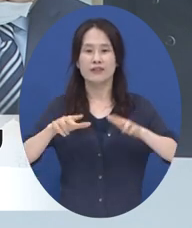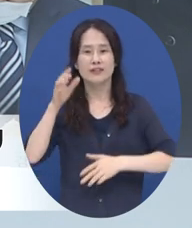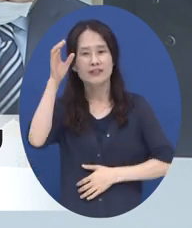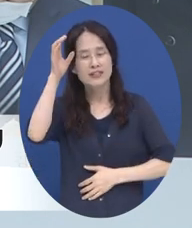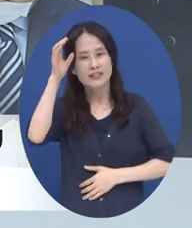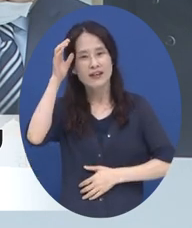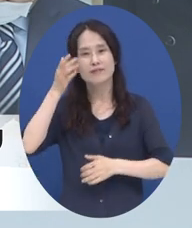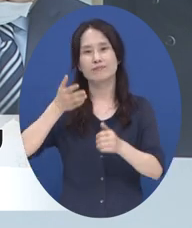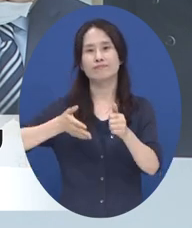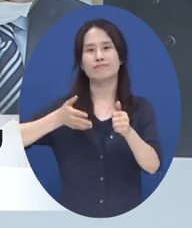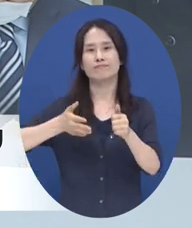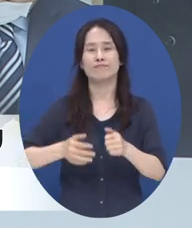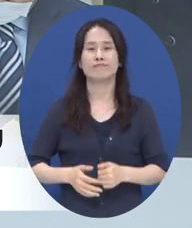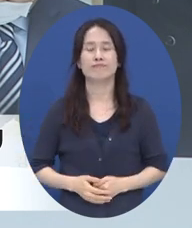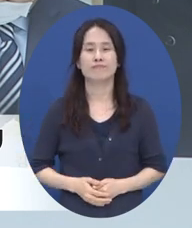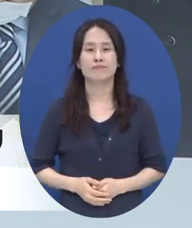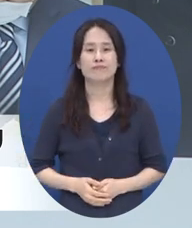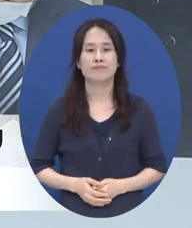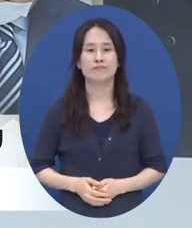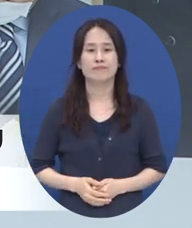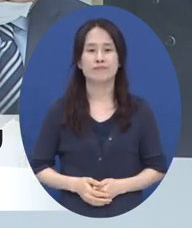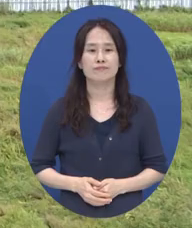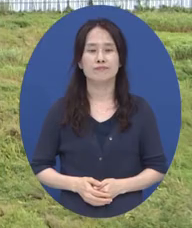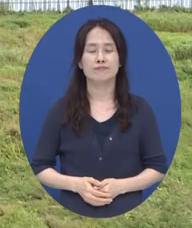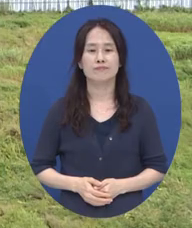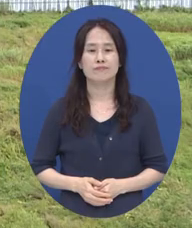모읍니다. 최창순 기자가 보도합니다.